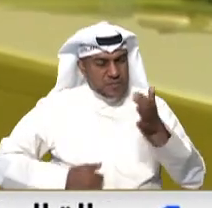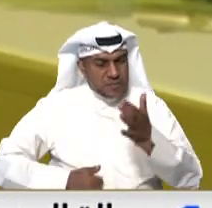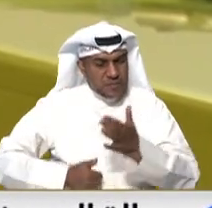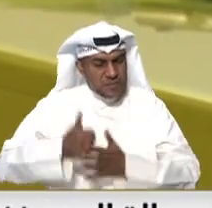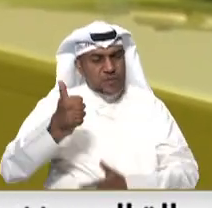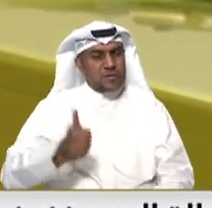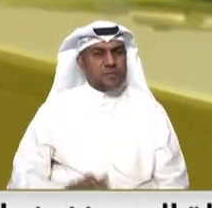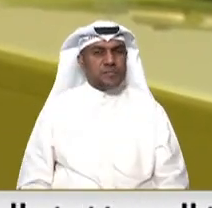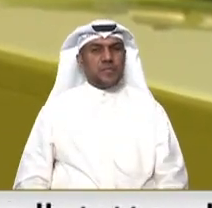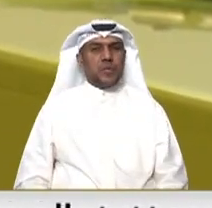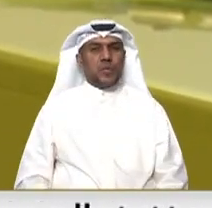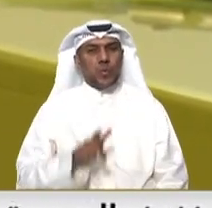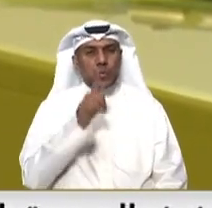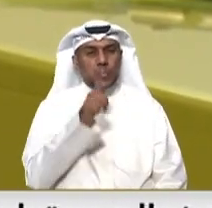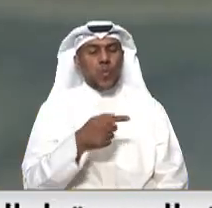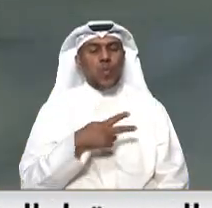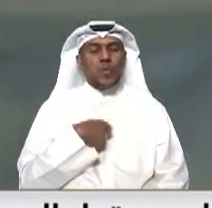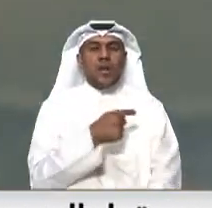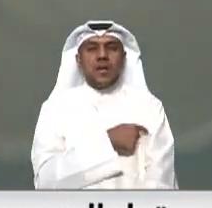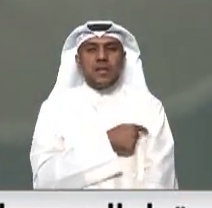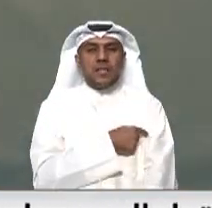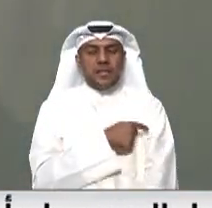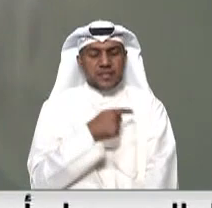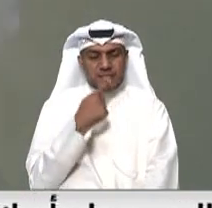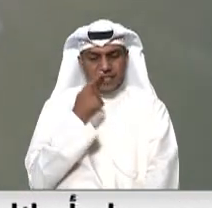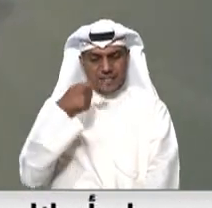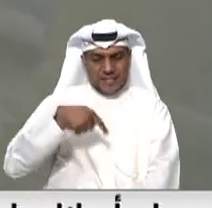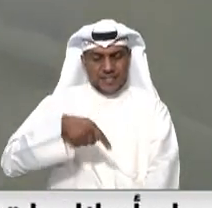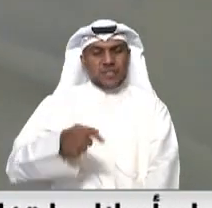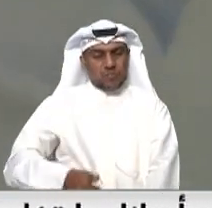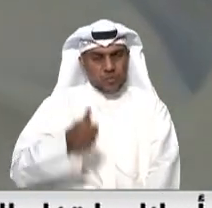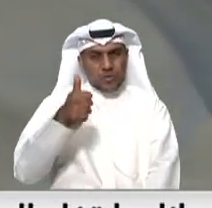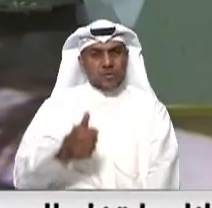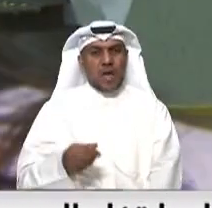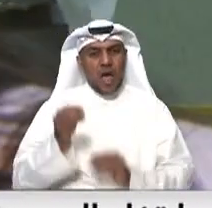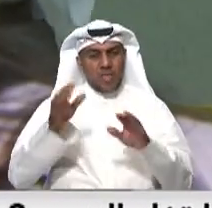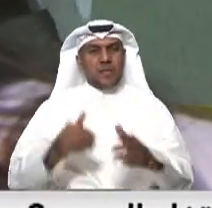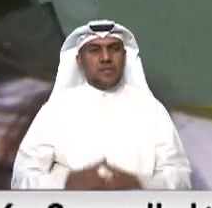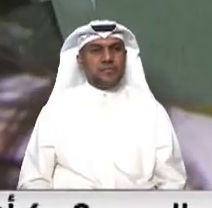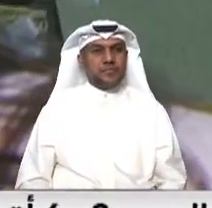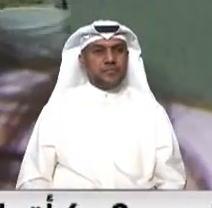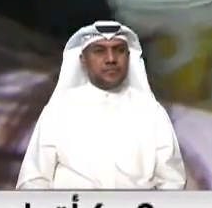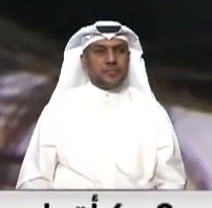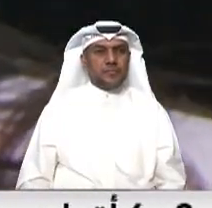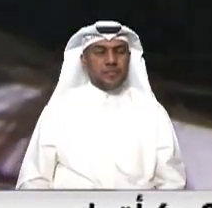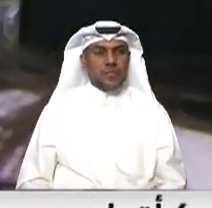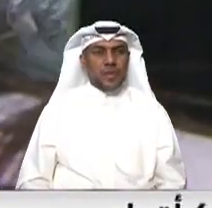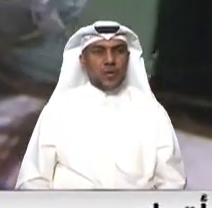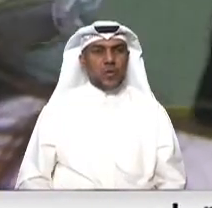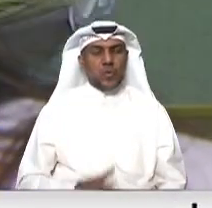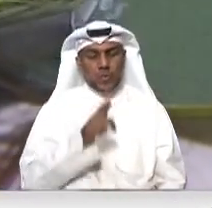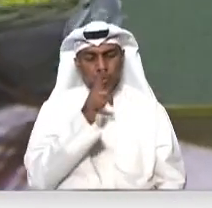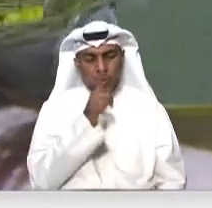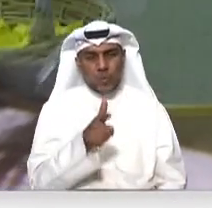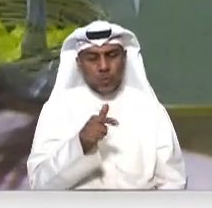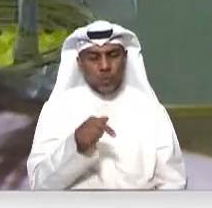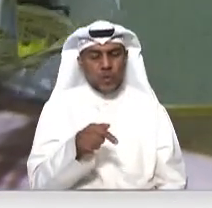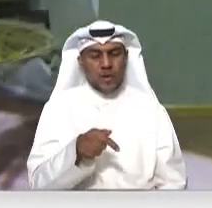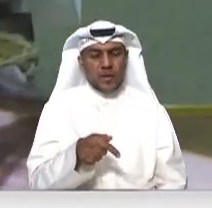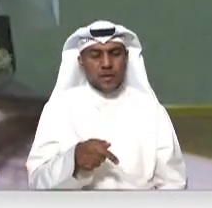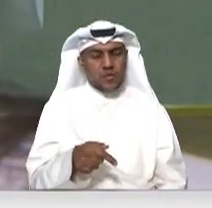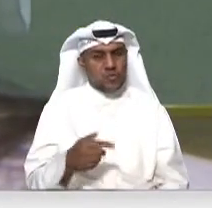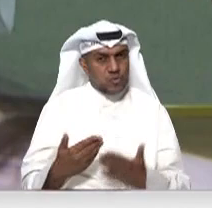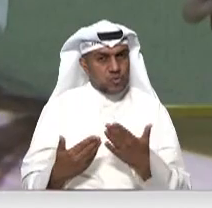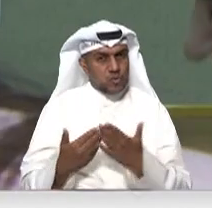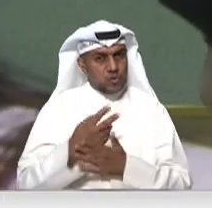اللانفامه ستوفره الصحاح خلال العام الجاري علاج يعني متطور